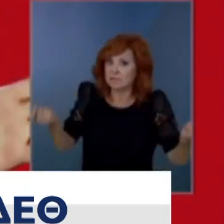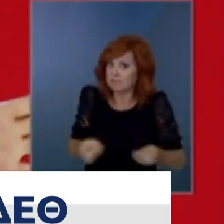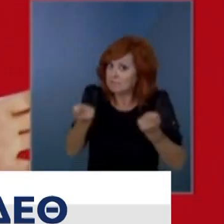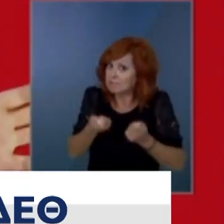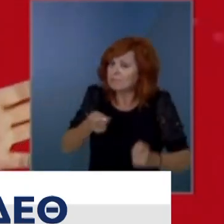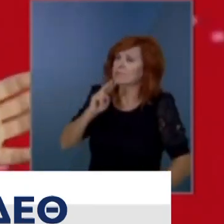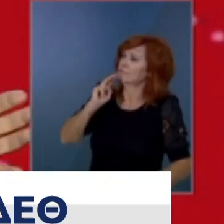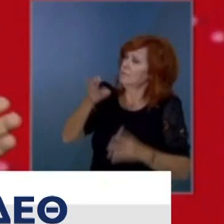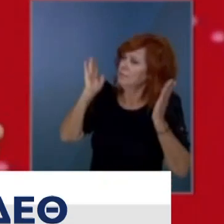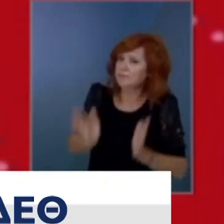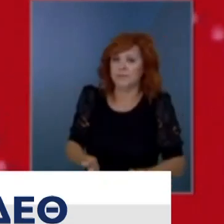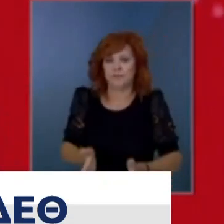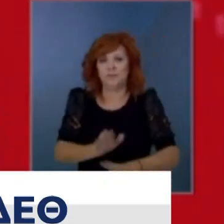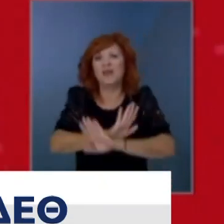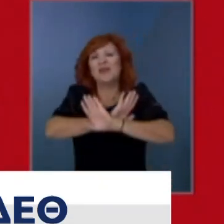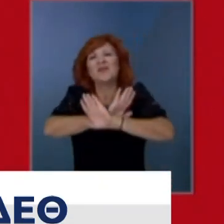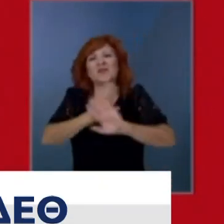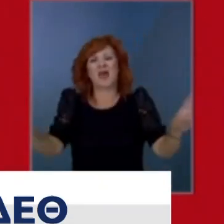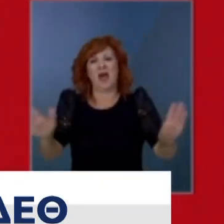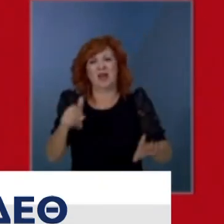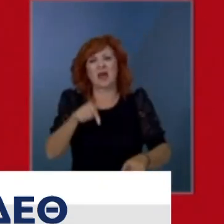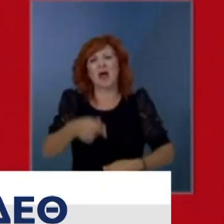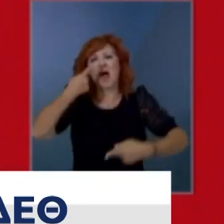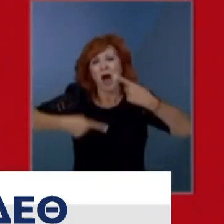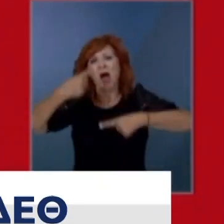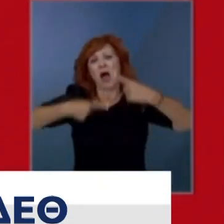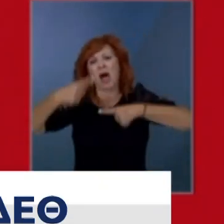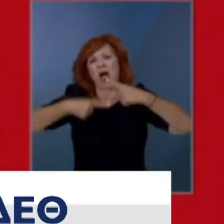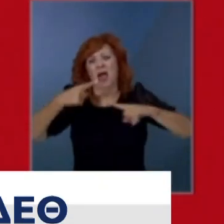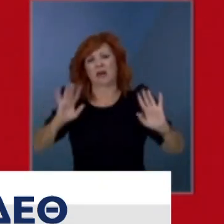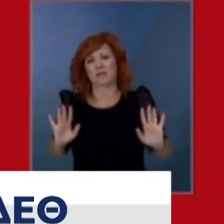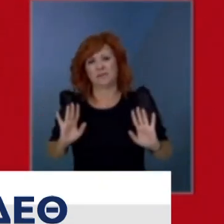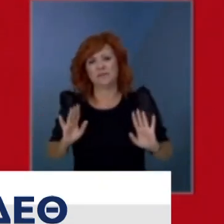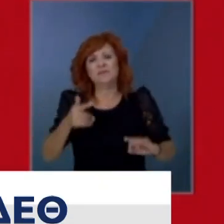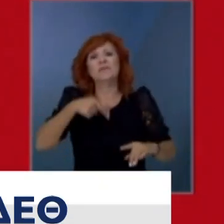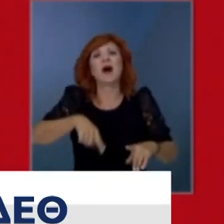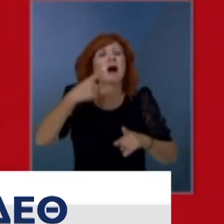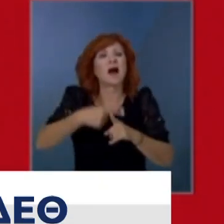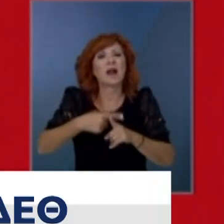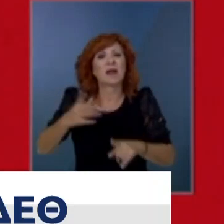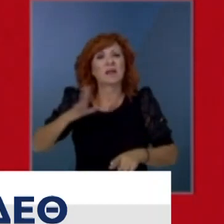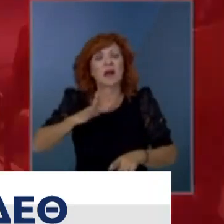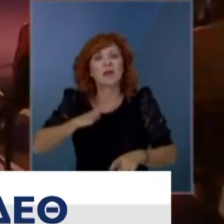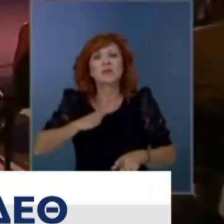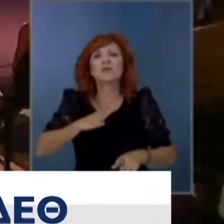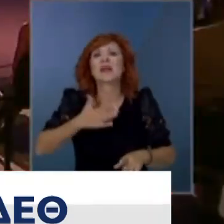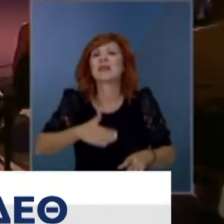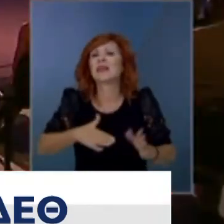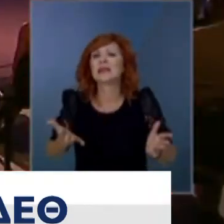Φτάνει πια με την εικονική πραγματικότητα. Οι Ελληνίδες και οι Έλληνες αυτό που θέλουν είναι απλό, πολύ